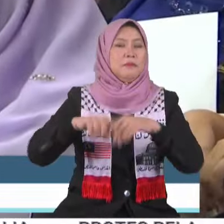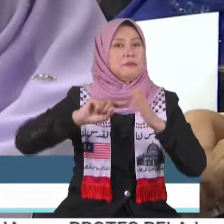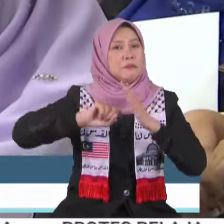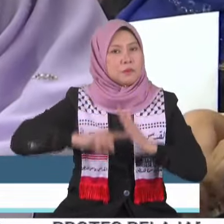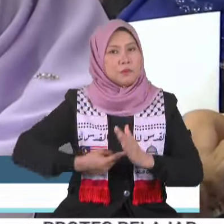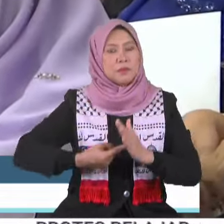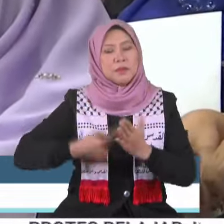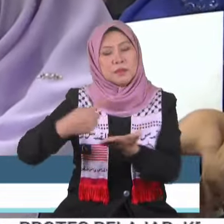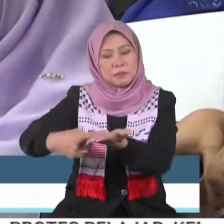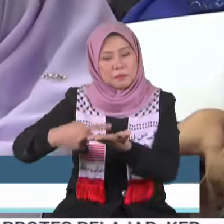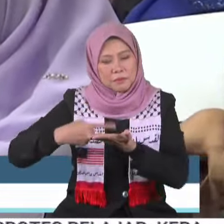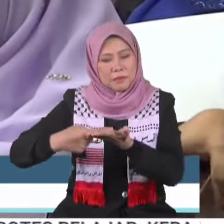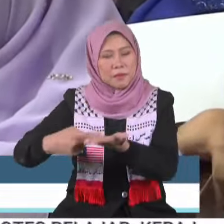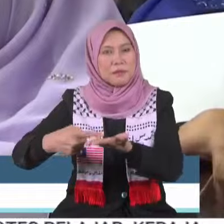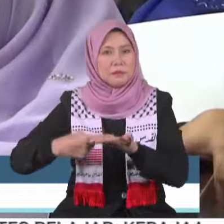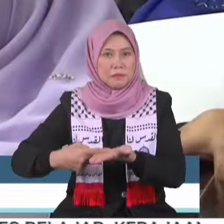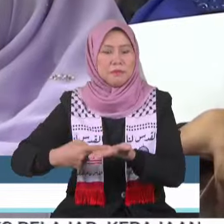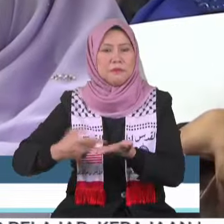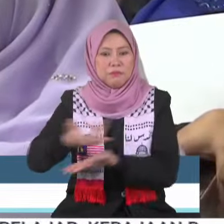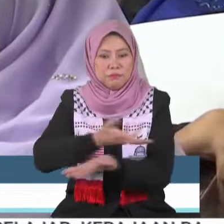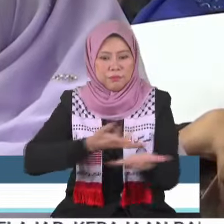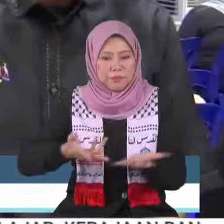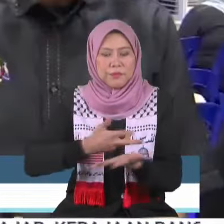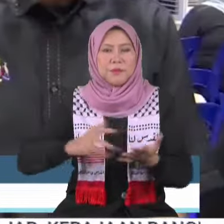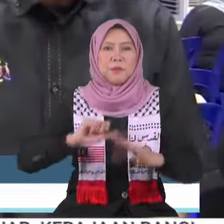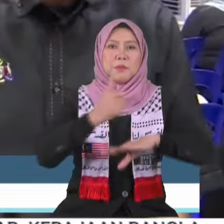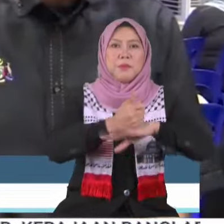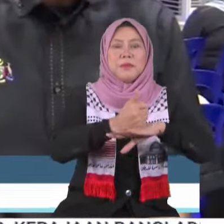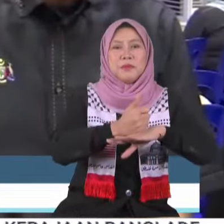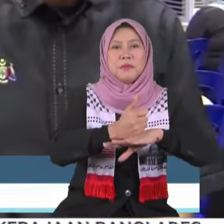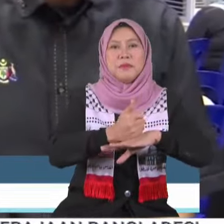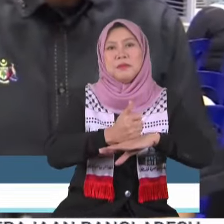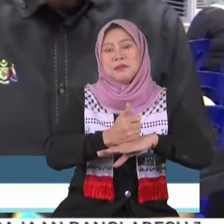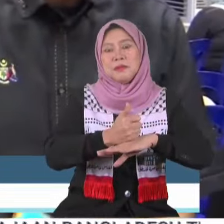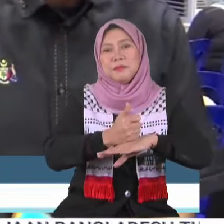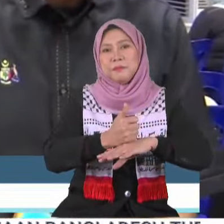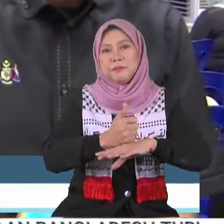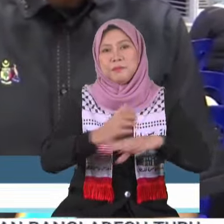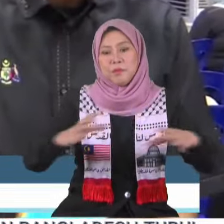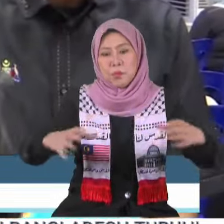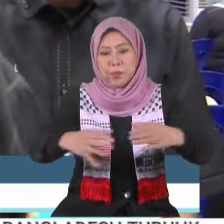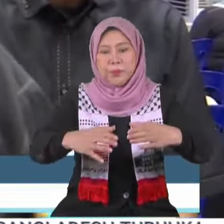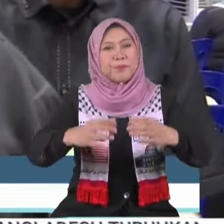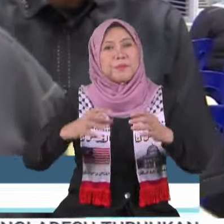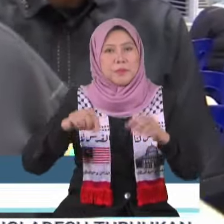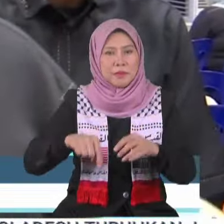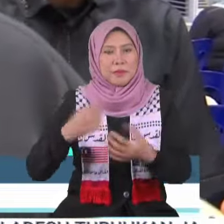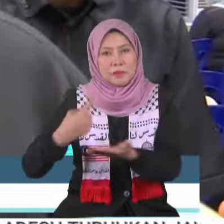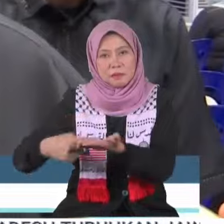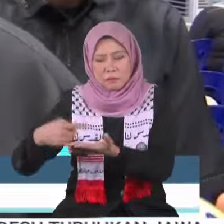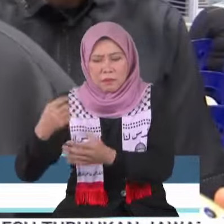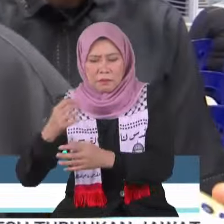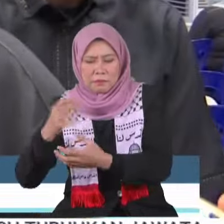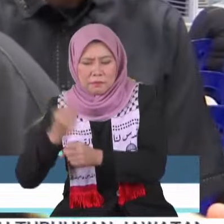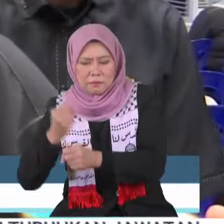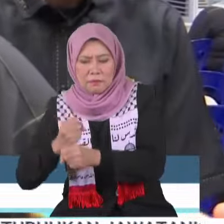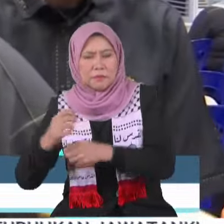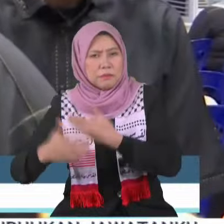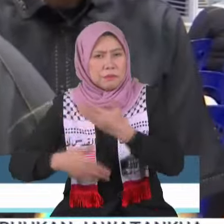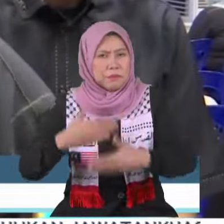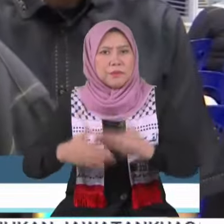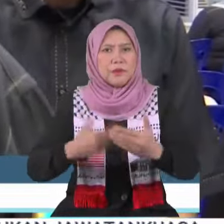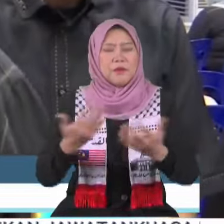memulakan rundingan bagi Anjung Koridor Selatan ini, memulakan gerak kerja dan mengkaji sebaik mungkin